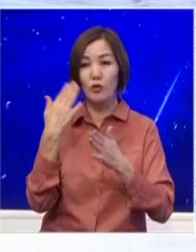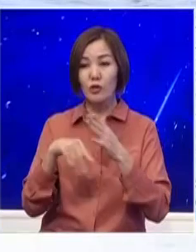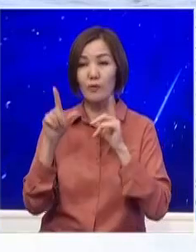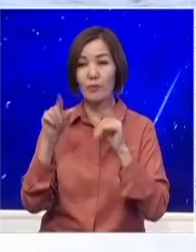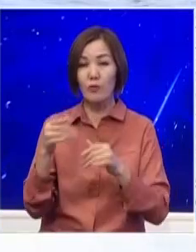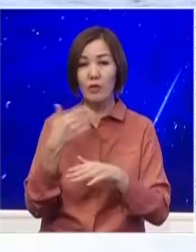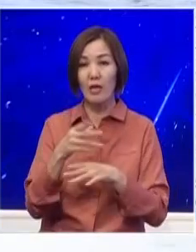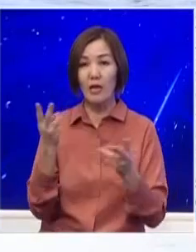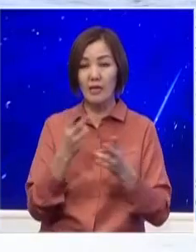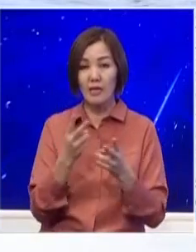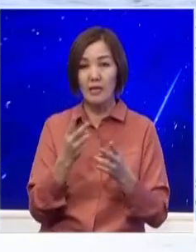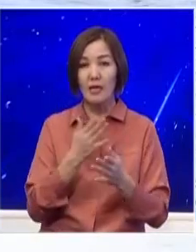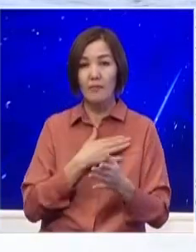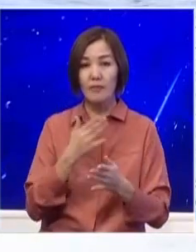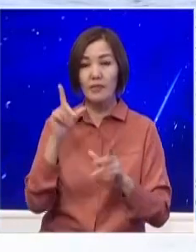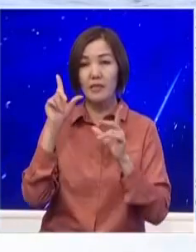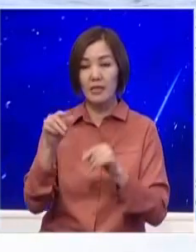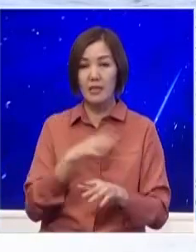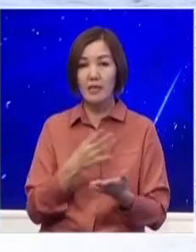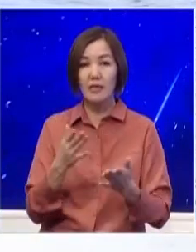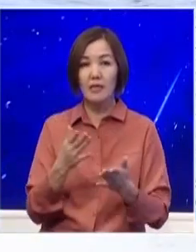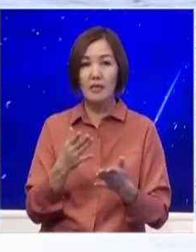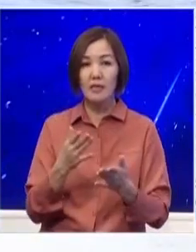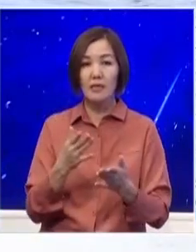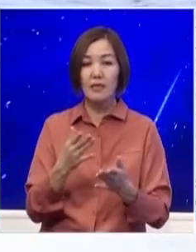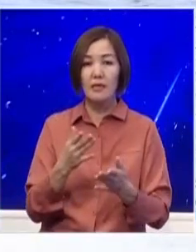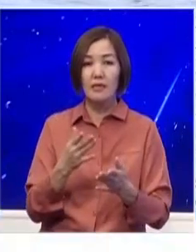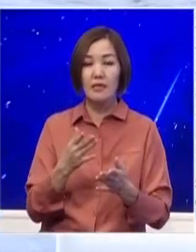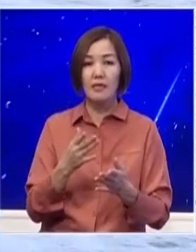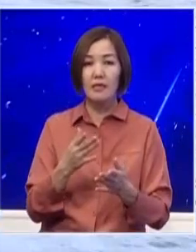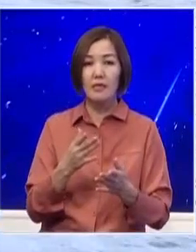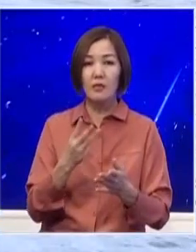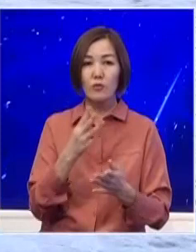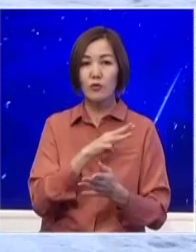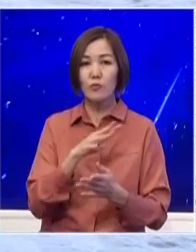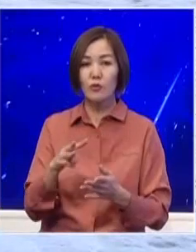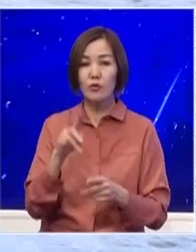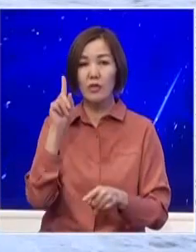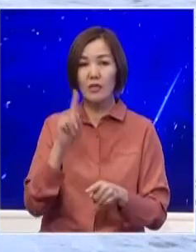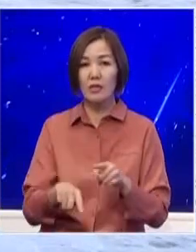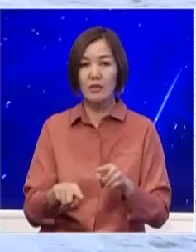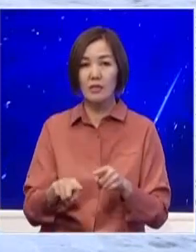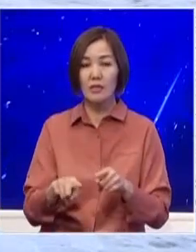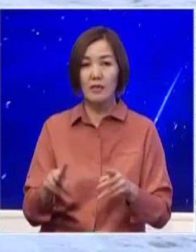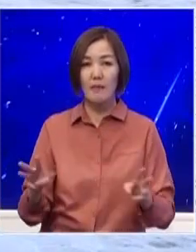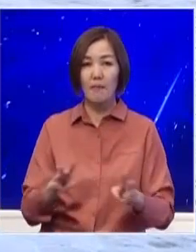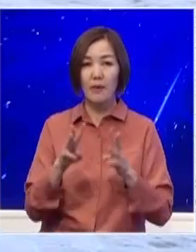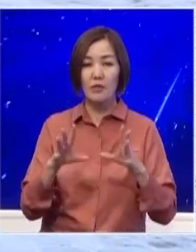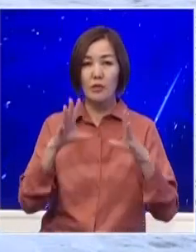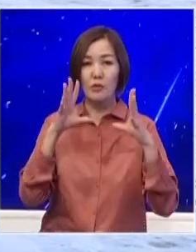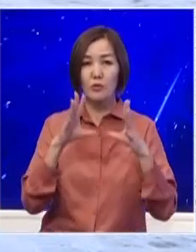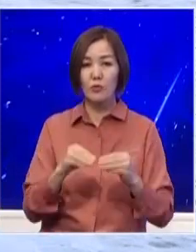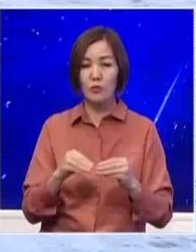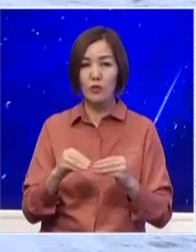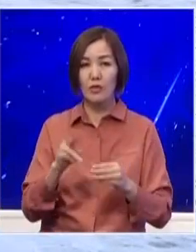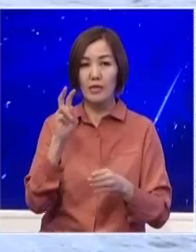тездетіп далаға деп. Содан біз далаға шығып кеттік. Далаға шығып үлгердік. 3 минуттың арасында жаңағы